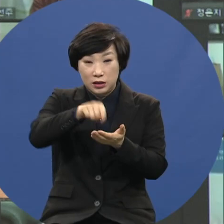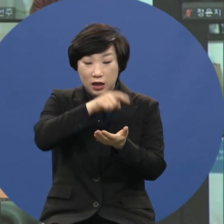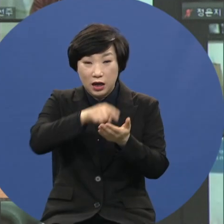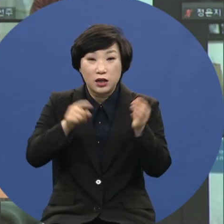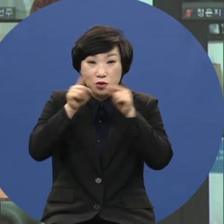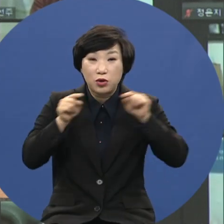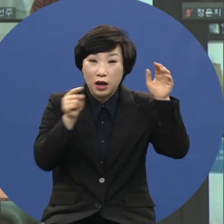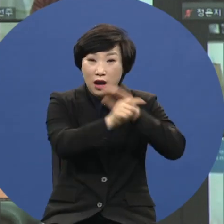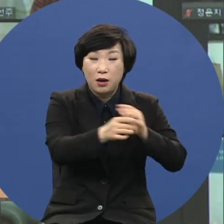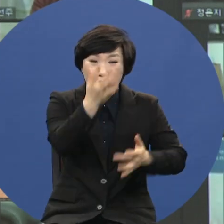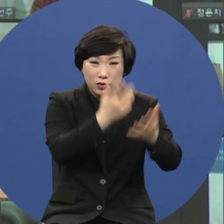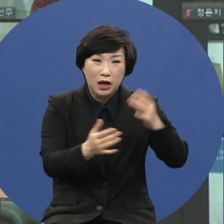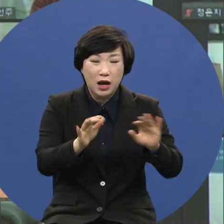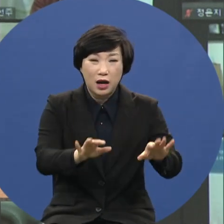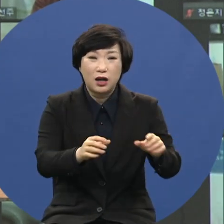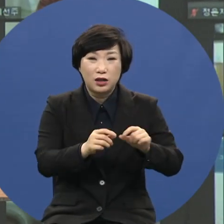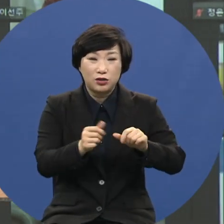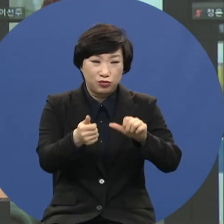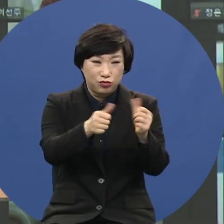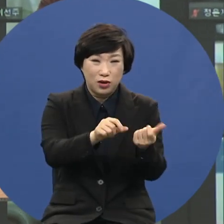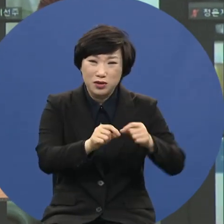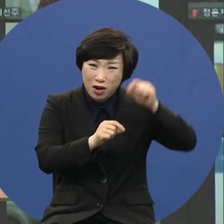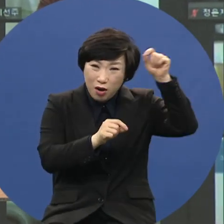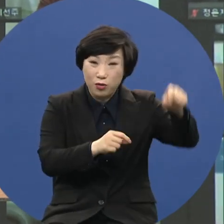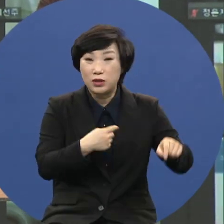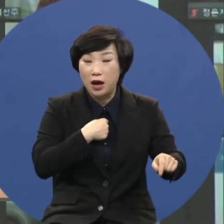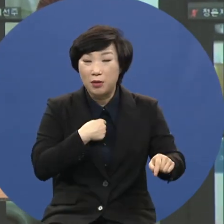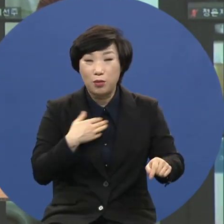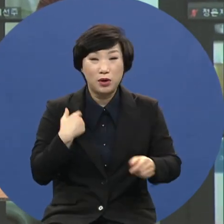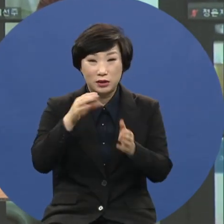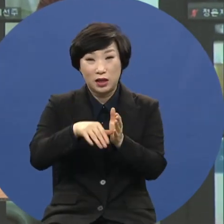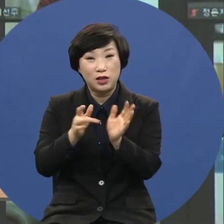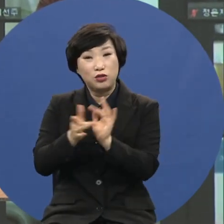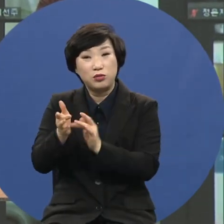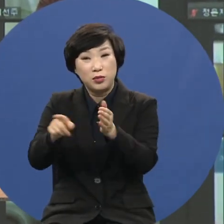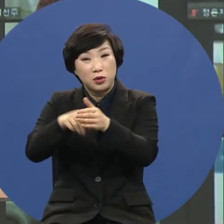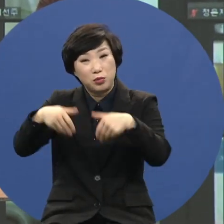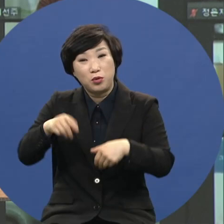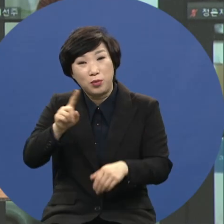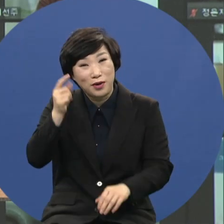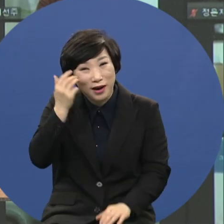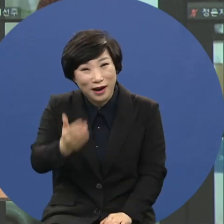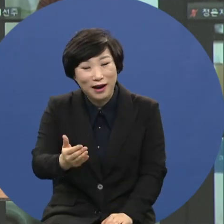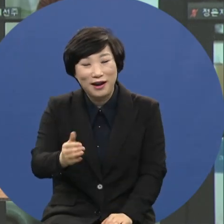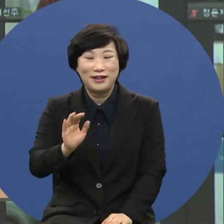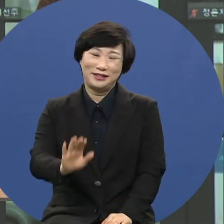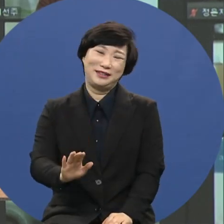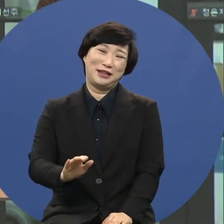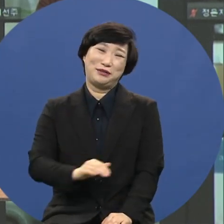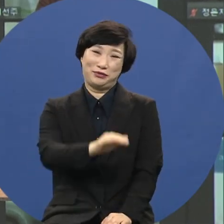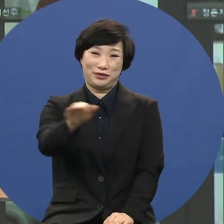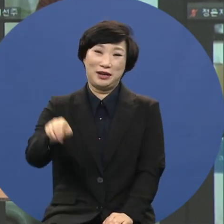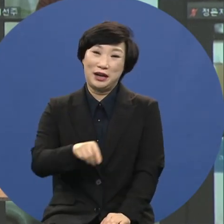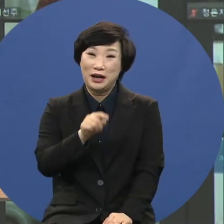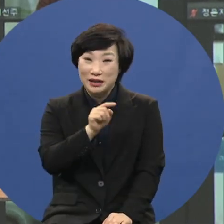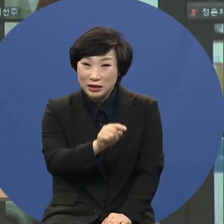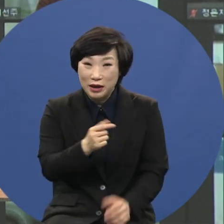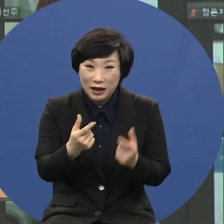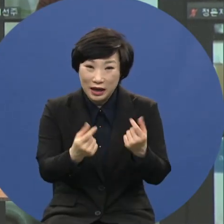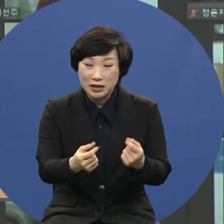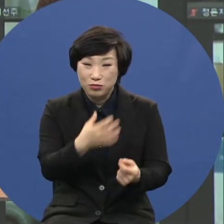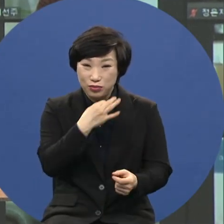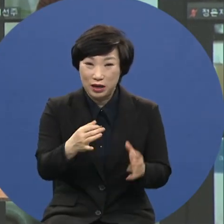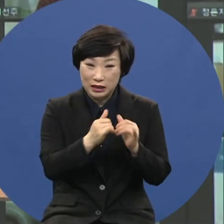불타 영원히 죽을 자임을 모르면 무슨 여러분 예수 믿을 필요가 있겠습니까? 우리가 이렇게